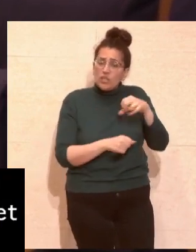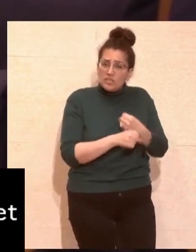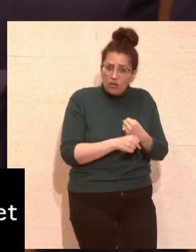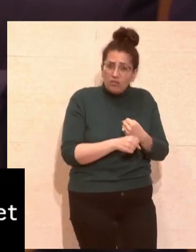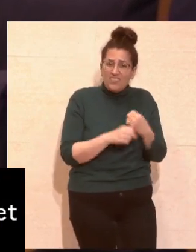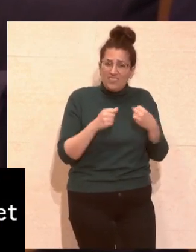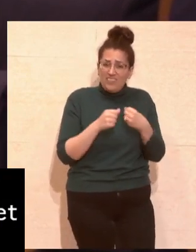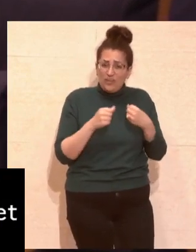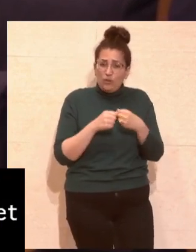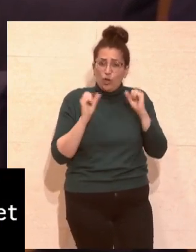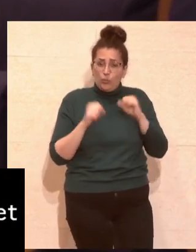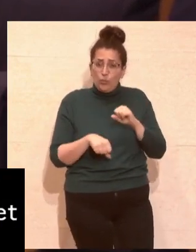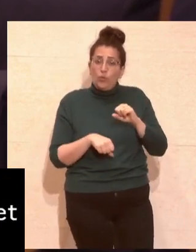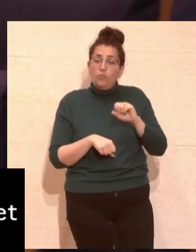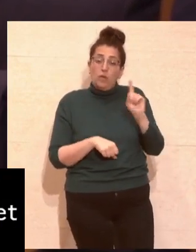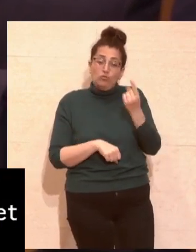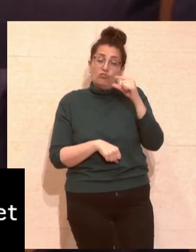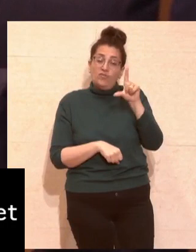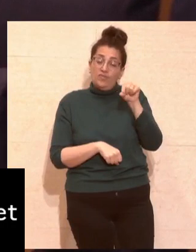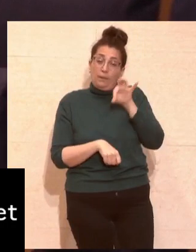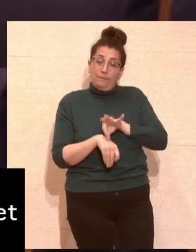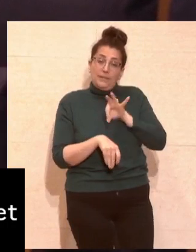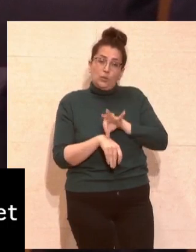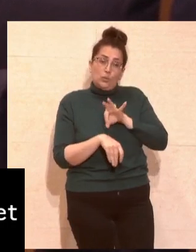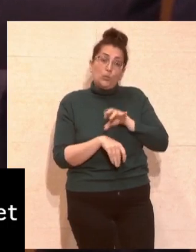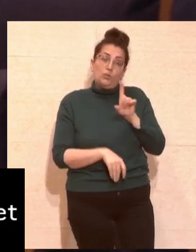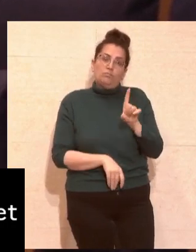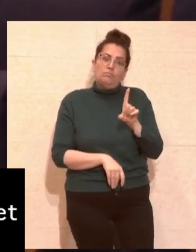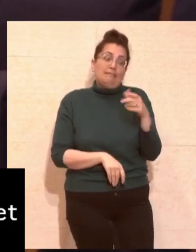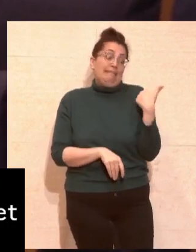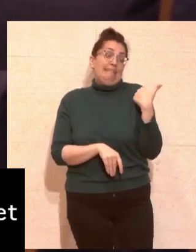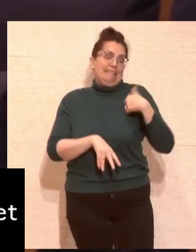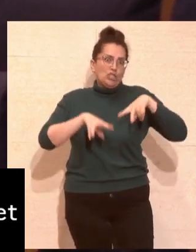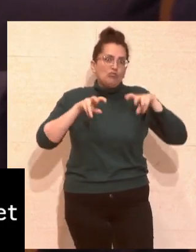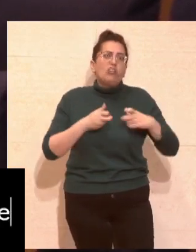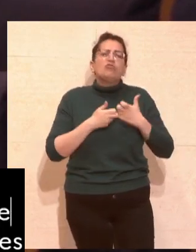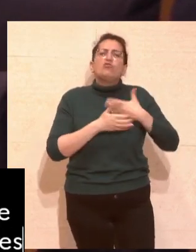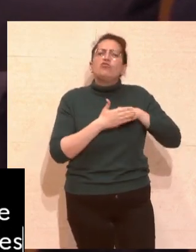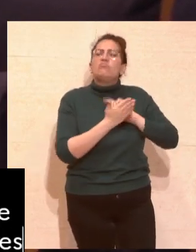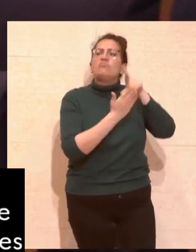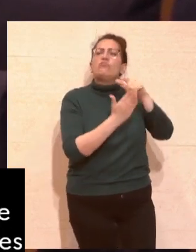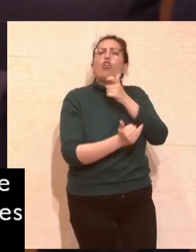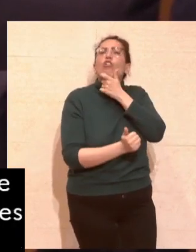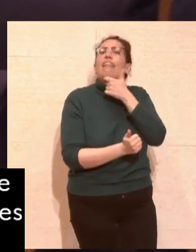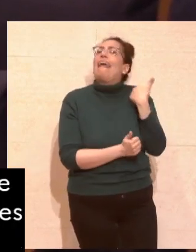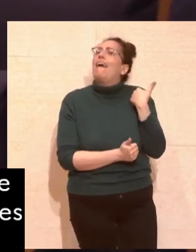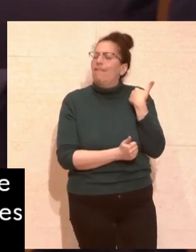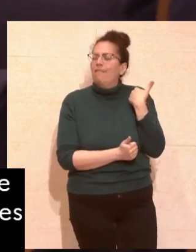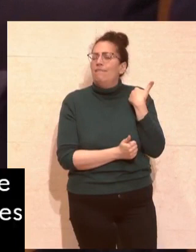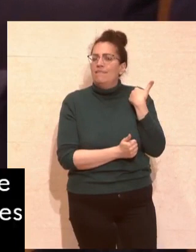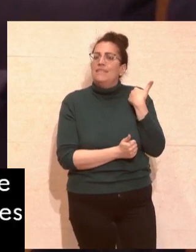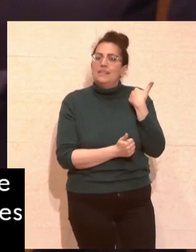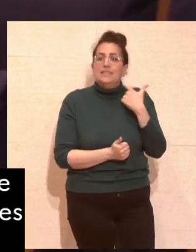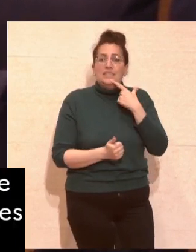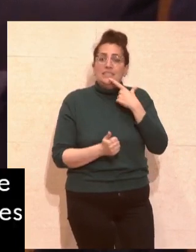minutes d'écran par jour. Donc c'est très fréquent sur les études récentes, notamment en Angleterre, qui sont très bien publiées, et on a une